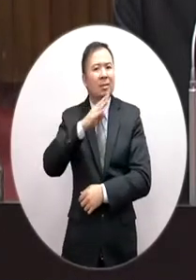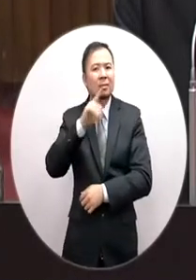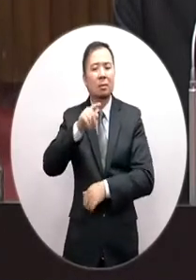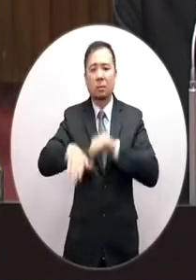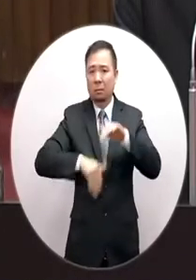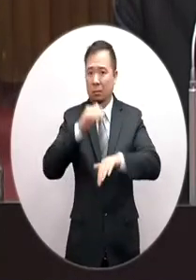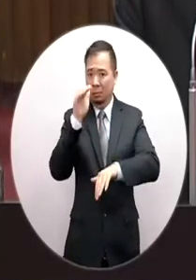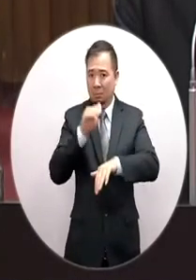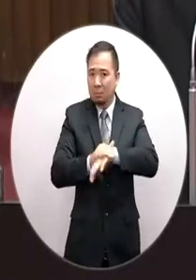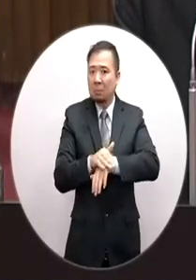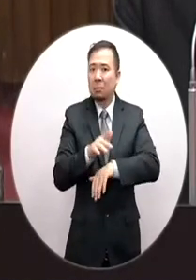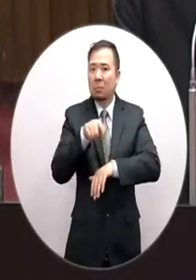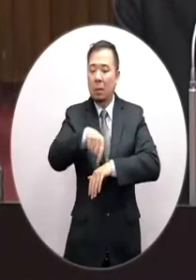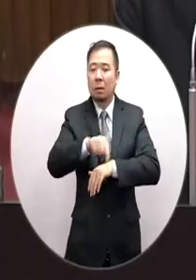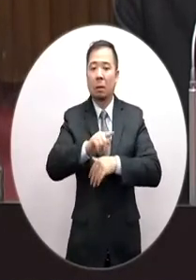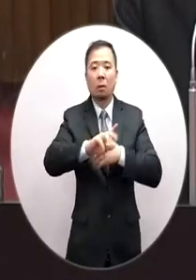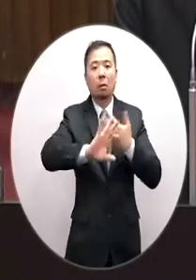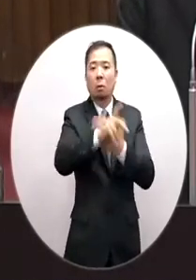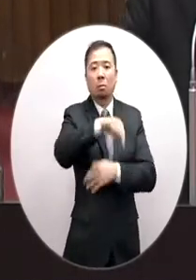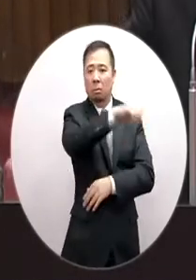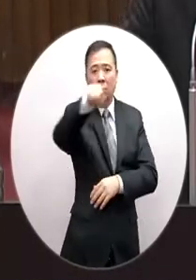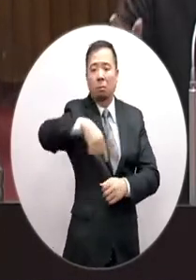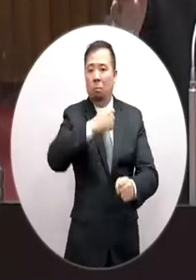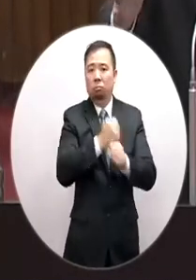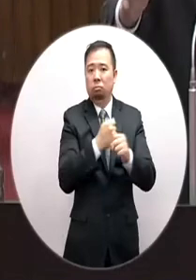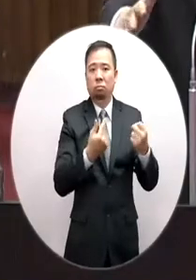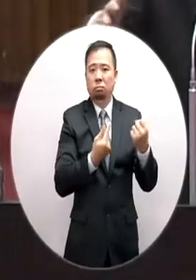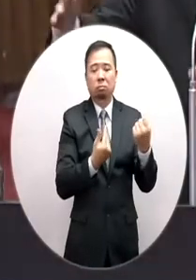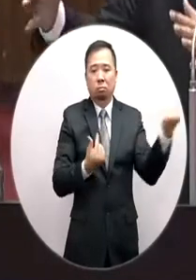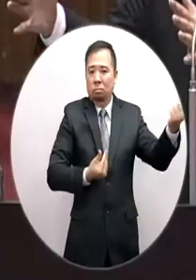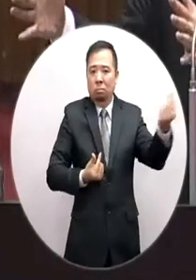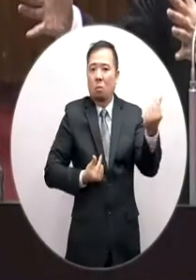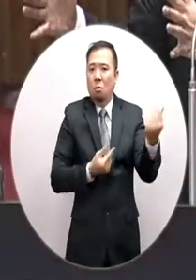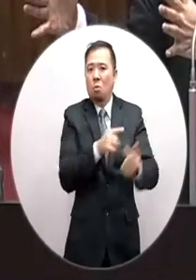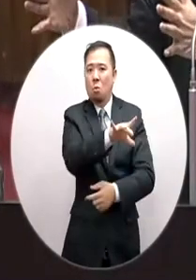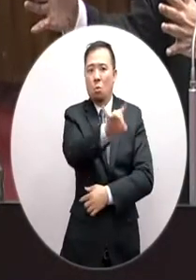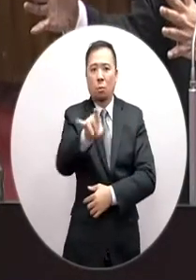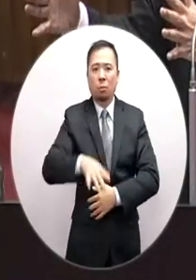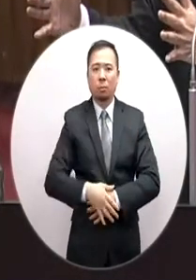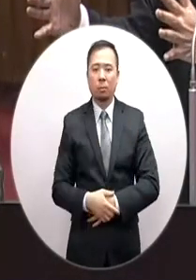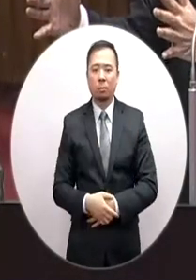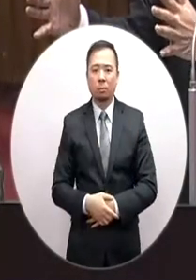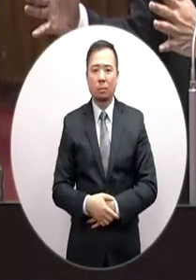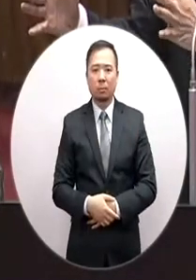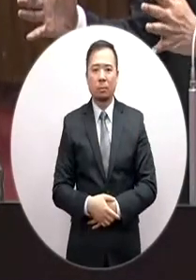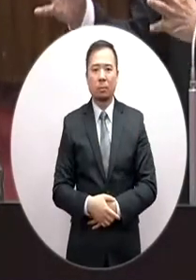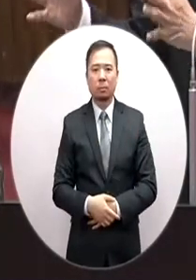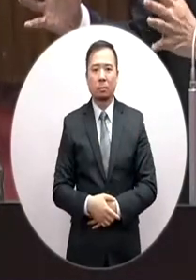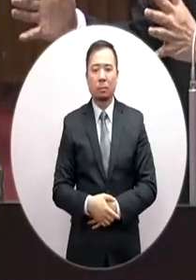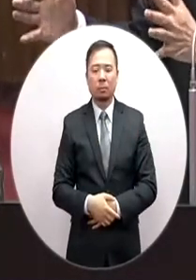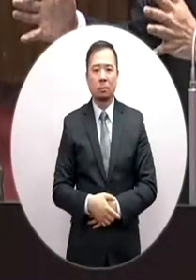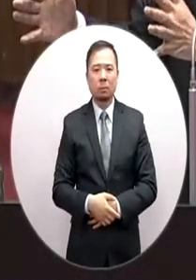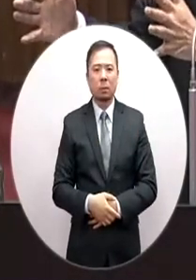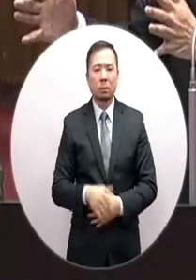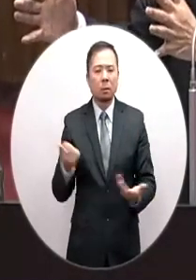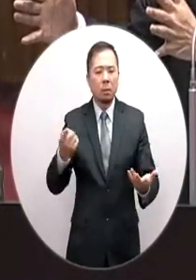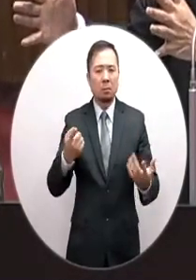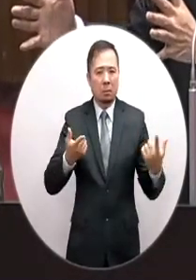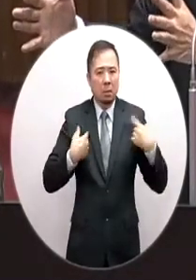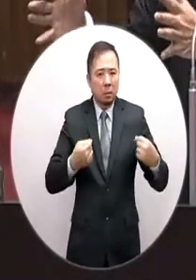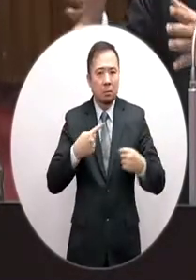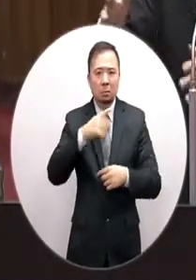熟 国际上也有在使用的方式啊。 所有环保团体说这个是尝试不足， 找一个适当的地